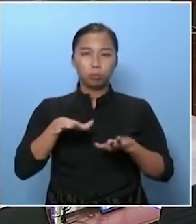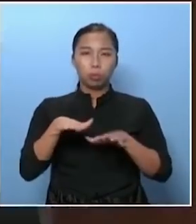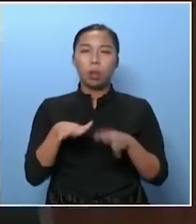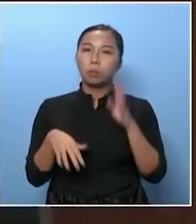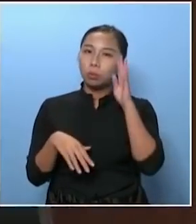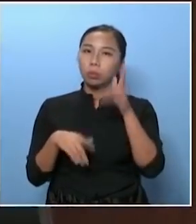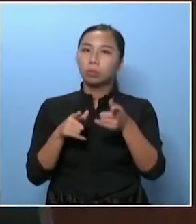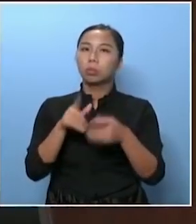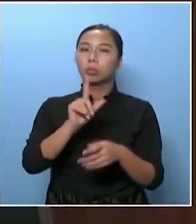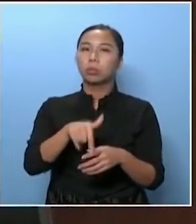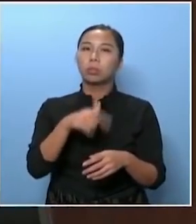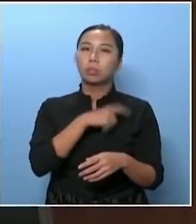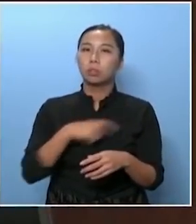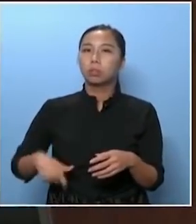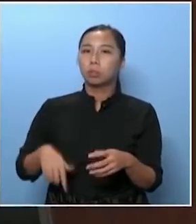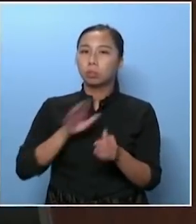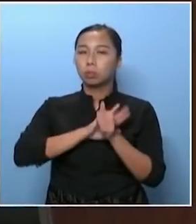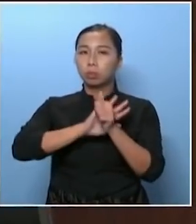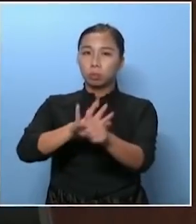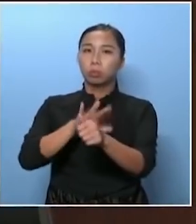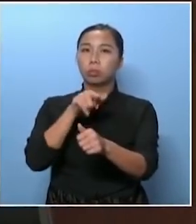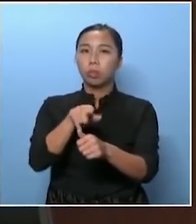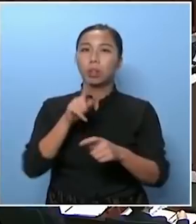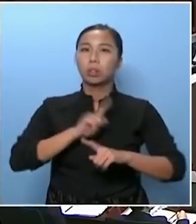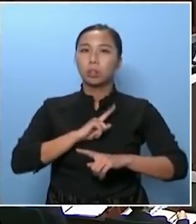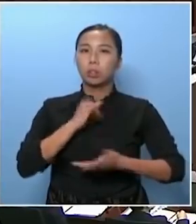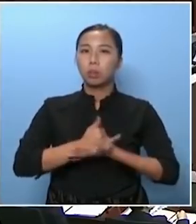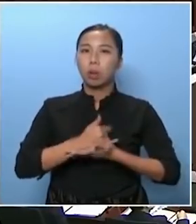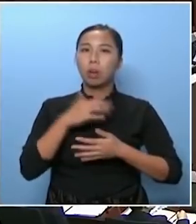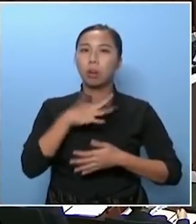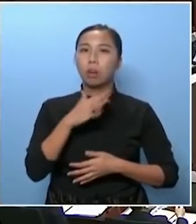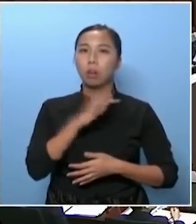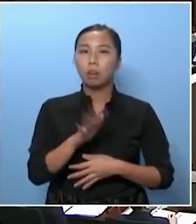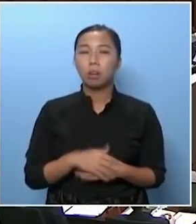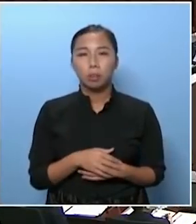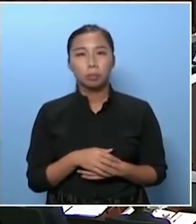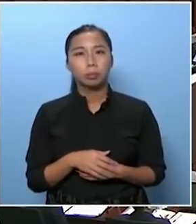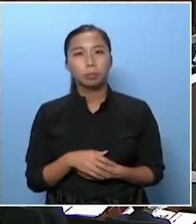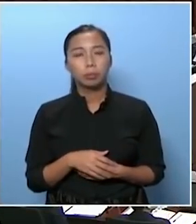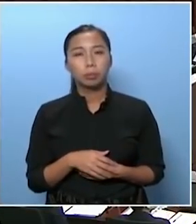陳淑莊議員出去，你喺議位上喧譁。